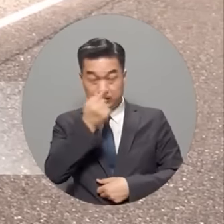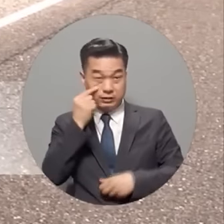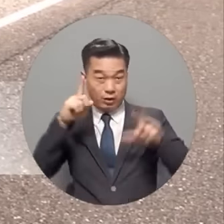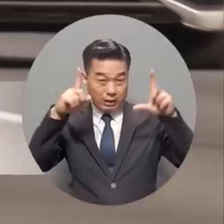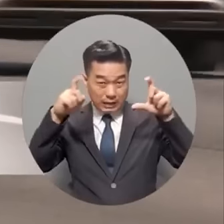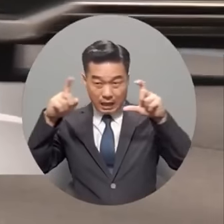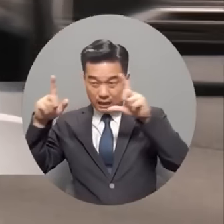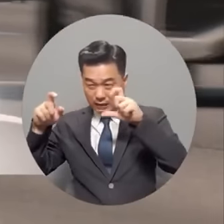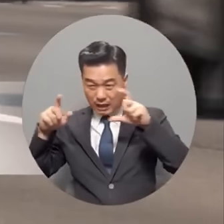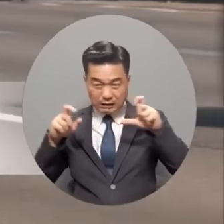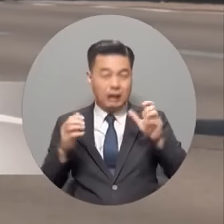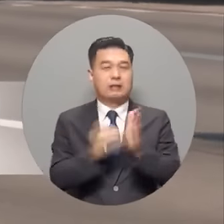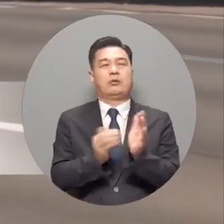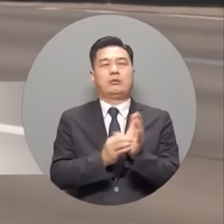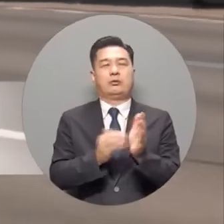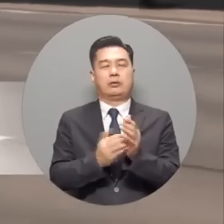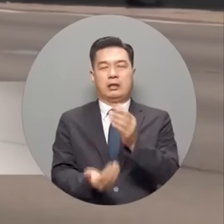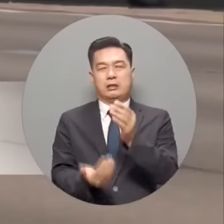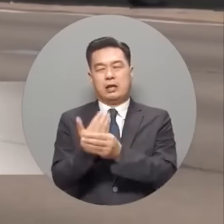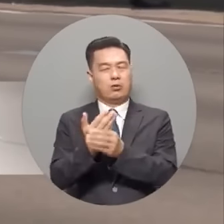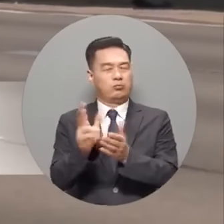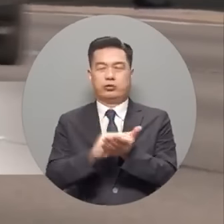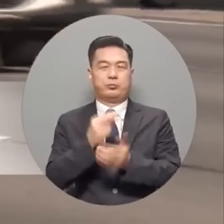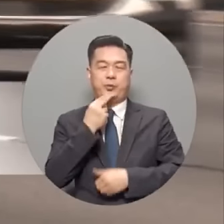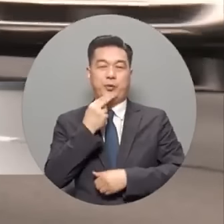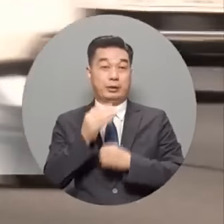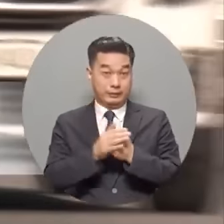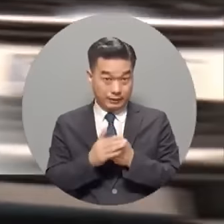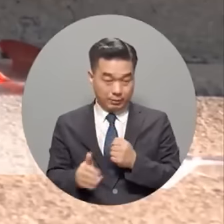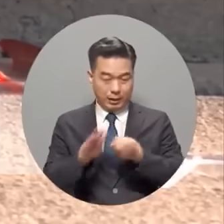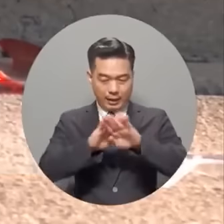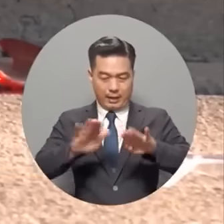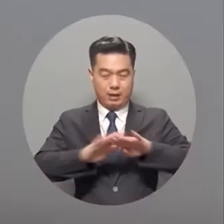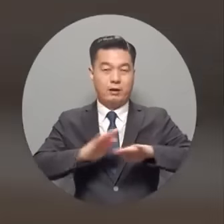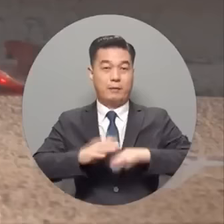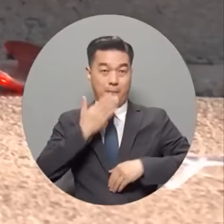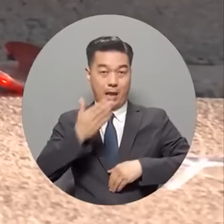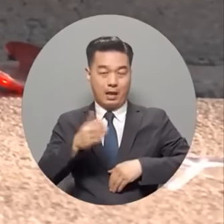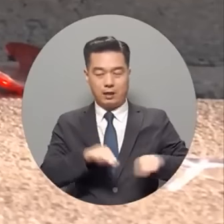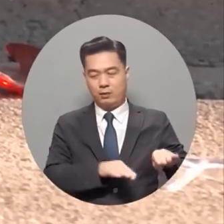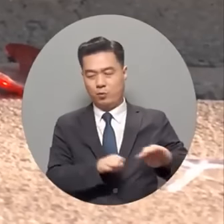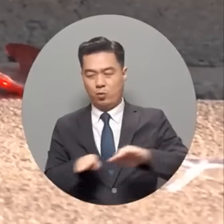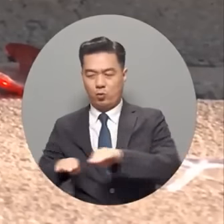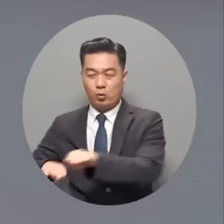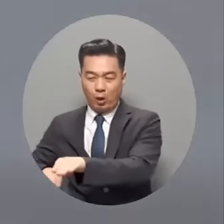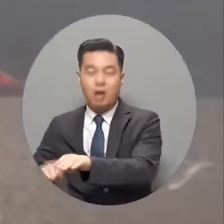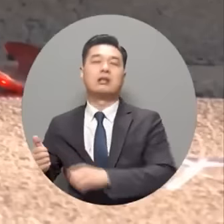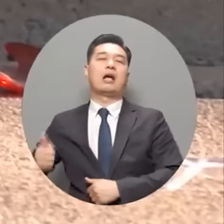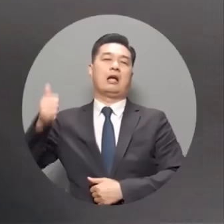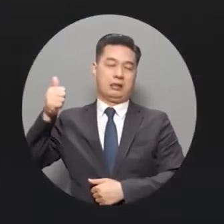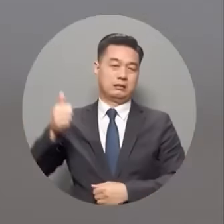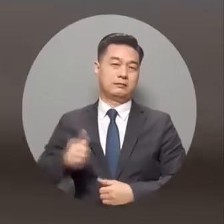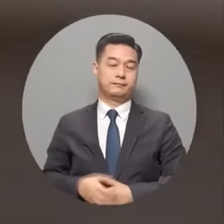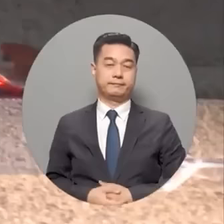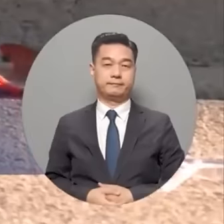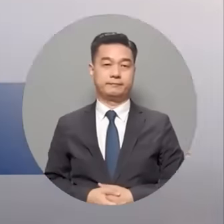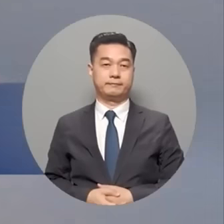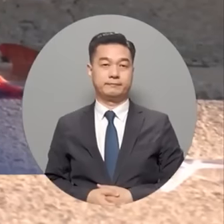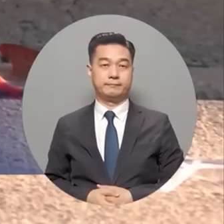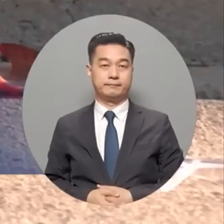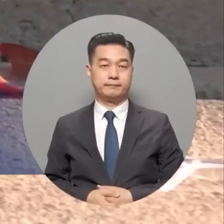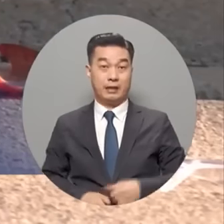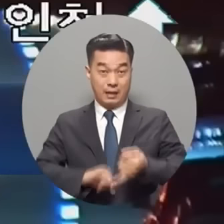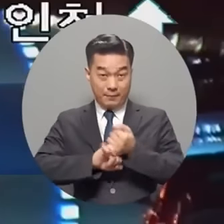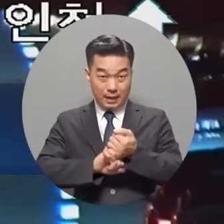잘 찍어 두면 사고 처리에 문제가 없다며 신속히 사고 차량을 길 옆으로 빼는게 안전하다고 강조합니다 반드시